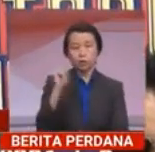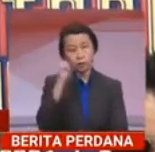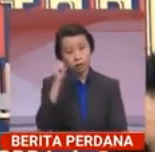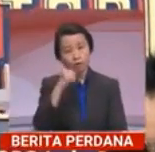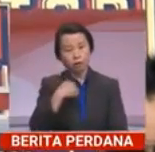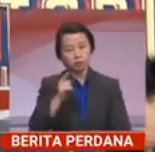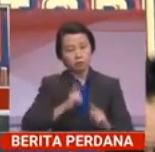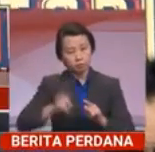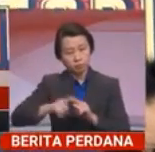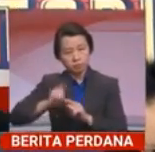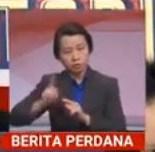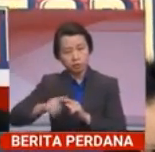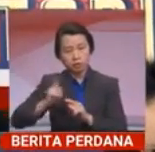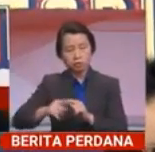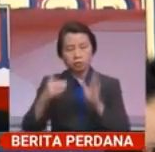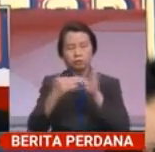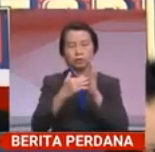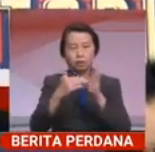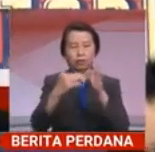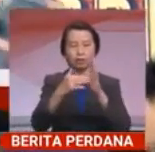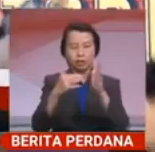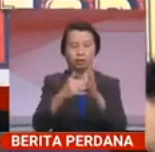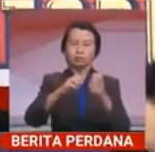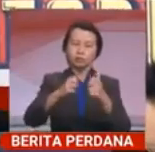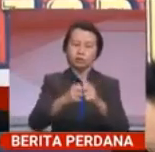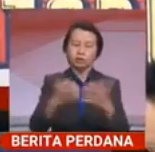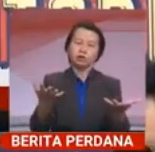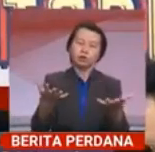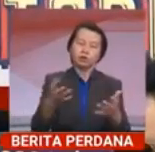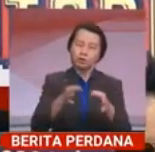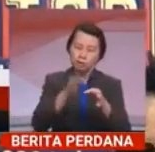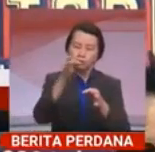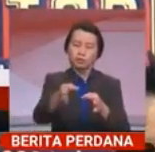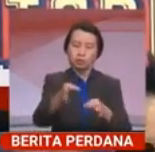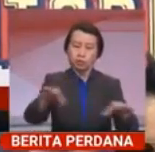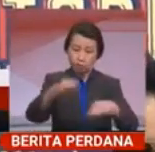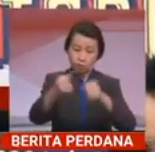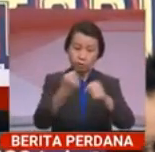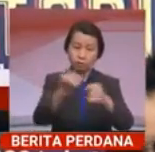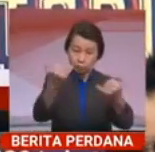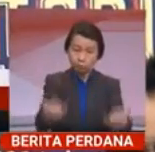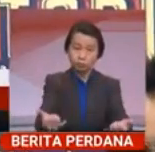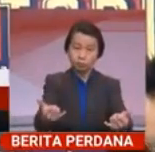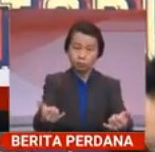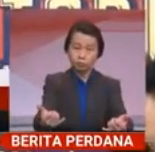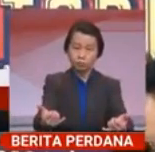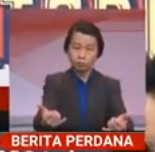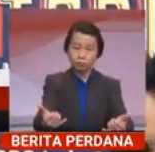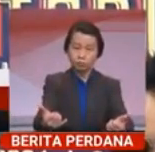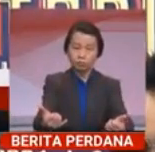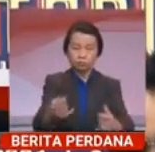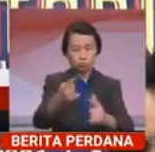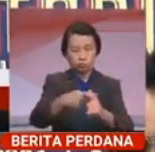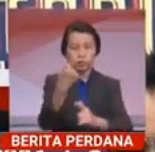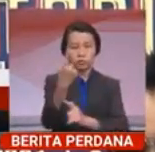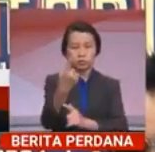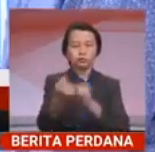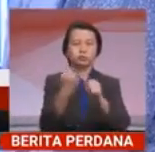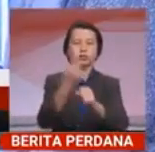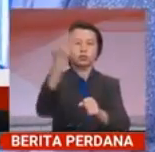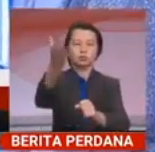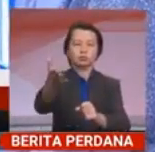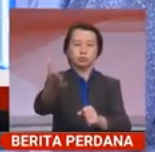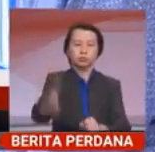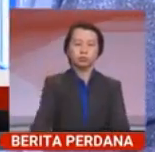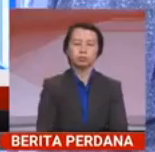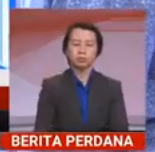ada macam-macam rintangan jadi kita buat tahun ya sekarang ya atau bulan Januari ni tahun depan.